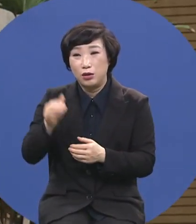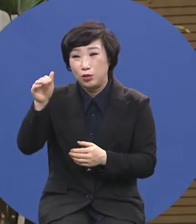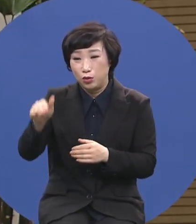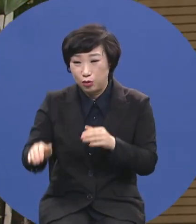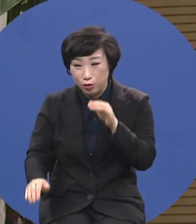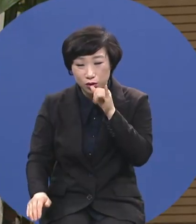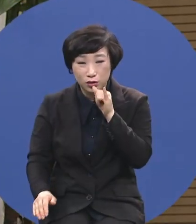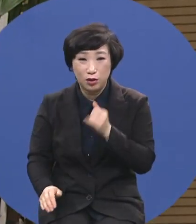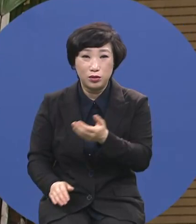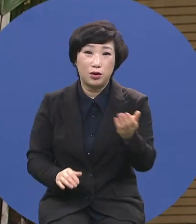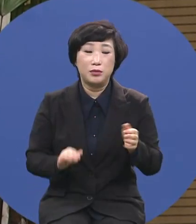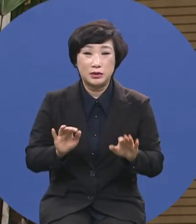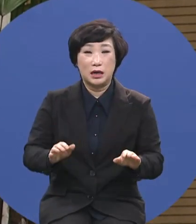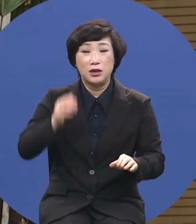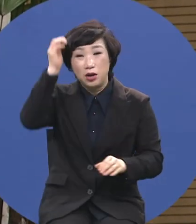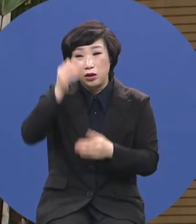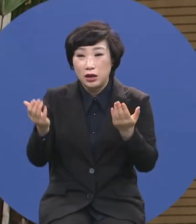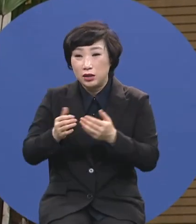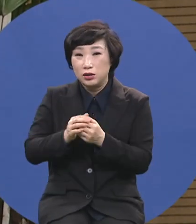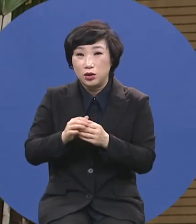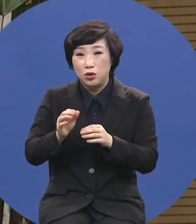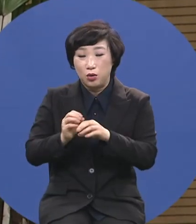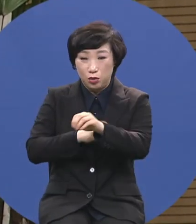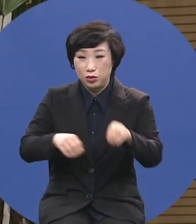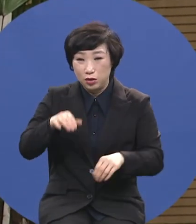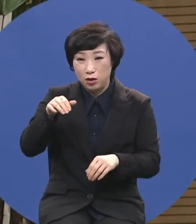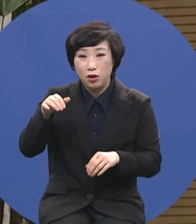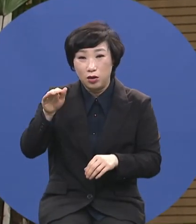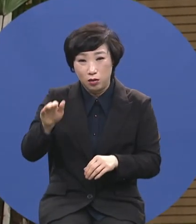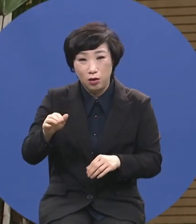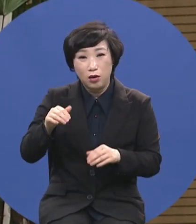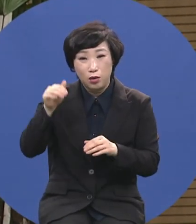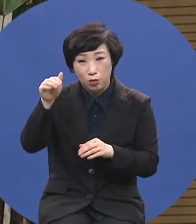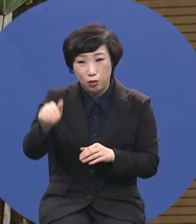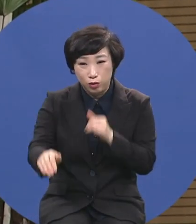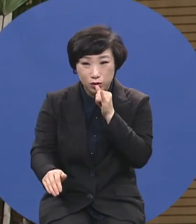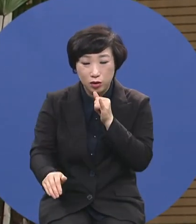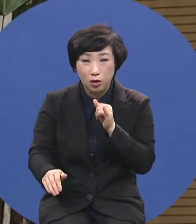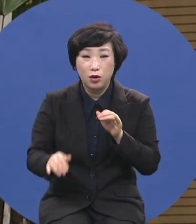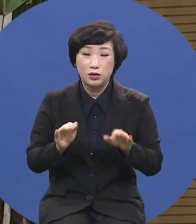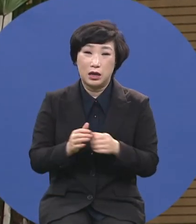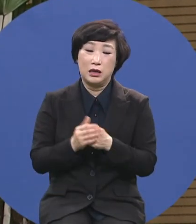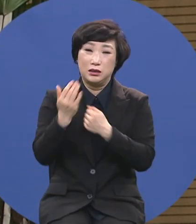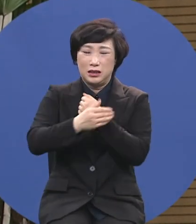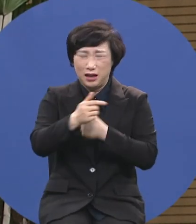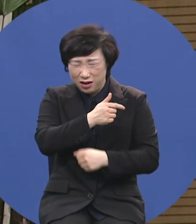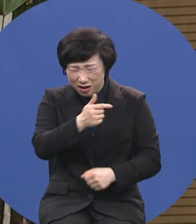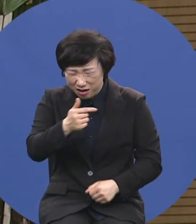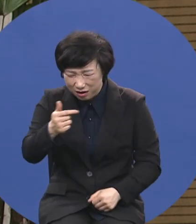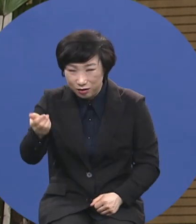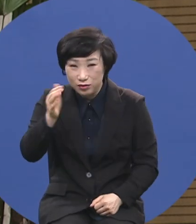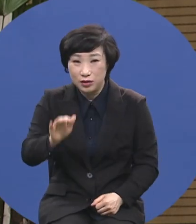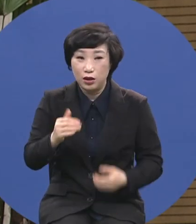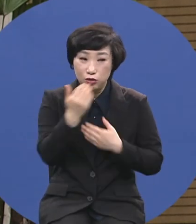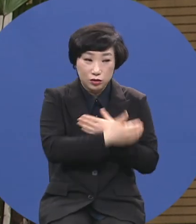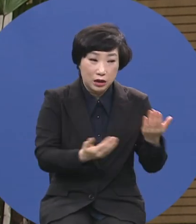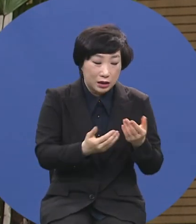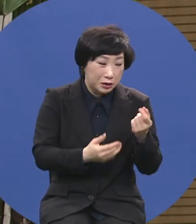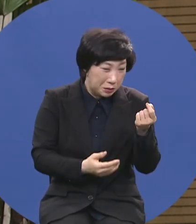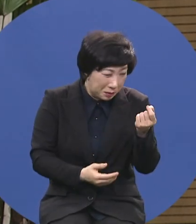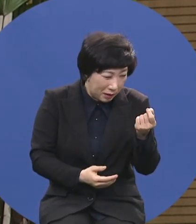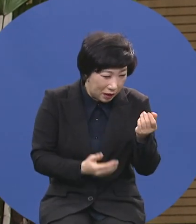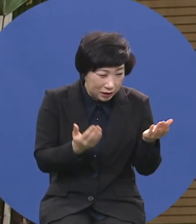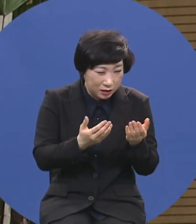깔아앉아서 영의 것마저 주저앉아서 그 큰 은혜가 육신의